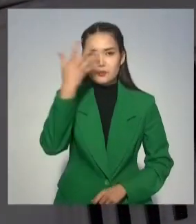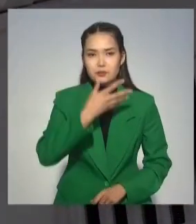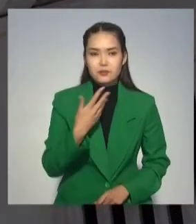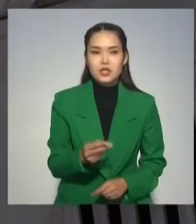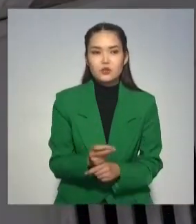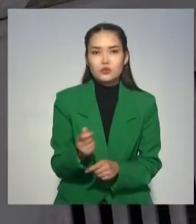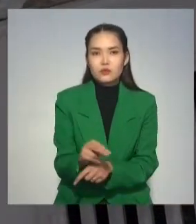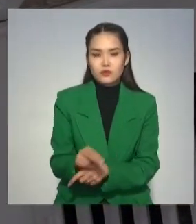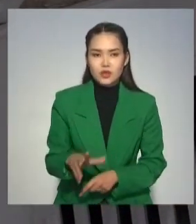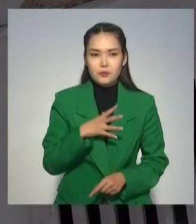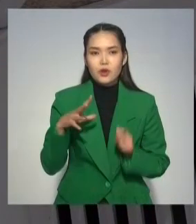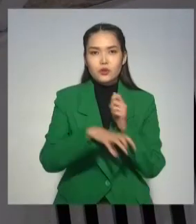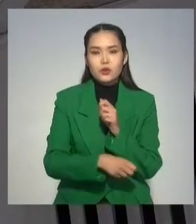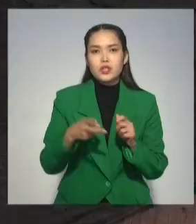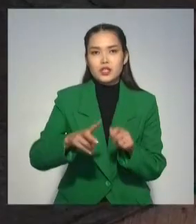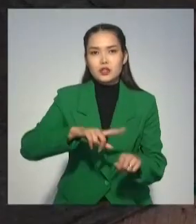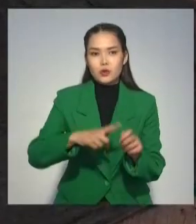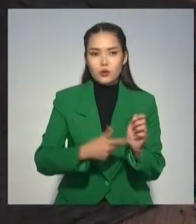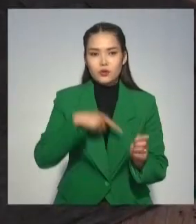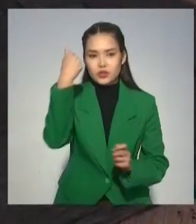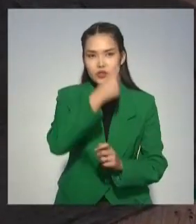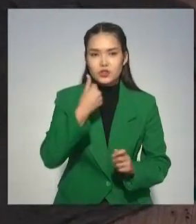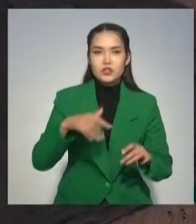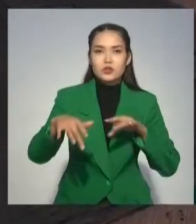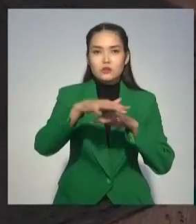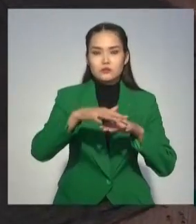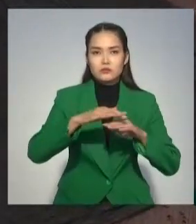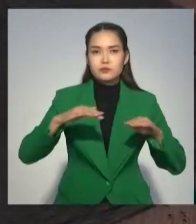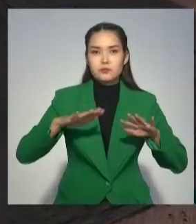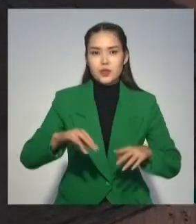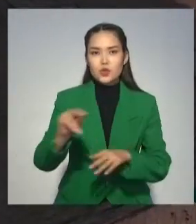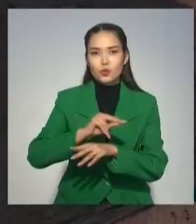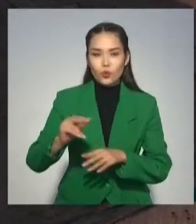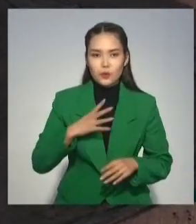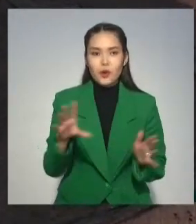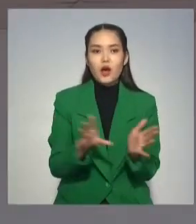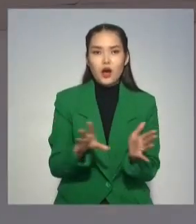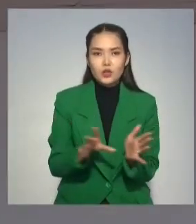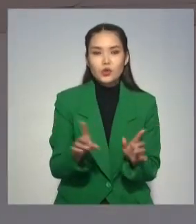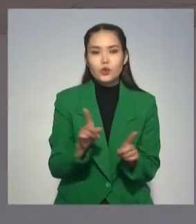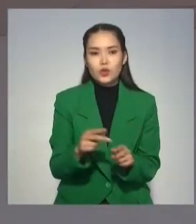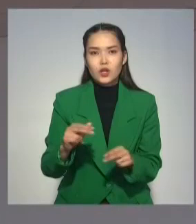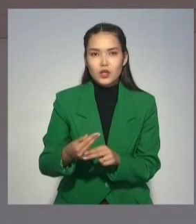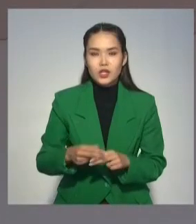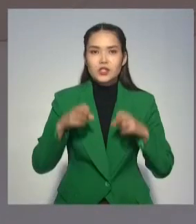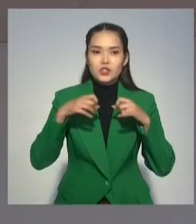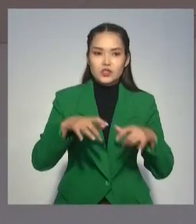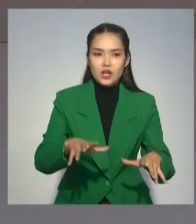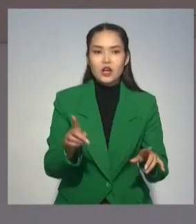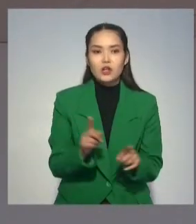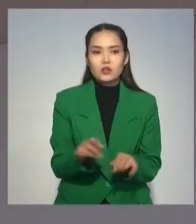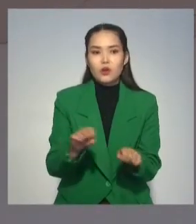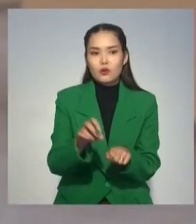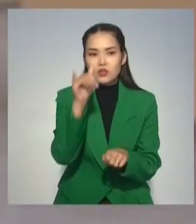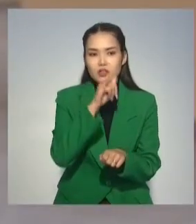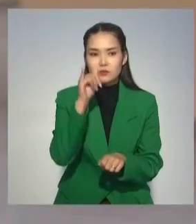бастапты. Соңғы рет 2017 жылы шатырға күрделі жөндеу жүргізілген. Электр желісіне де зақым келгендіктен жарықта қоса алмай отырмыз дейді